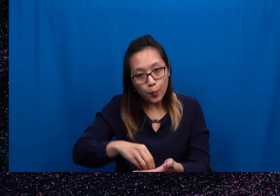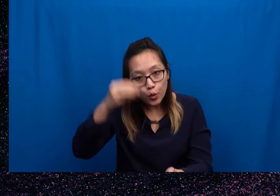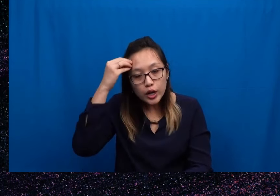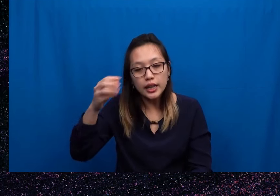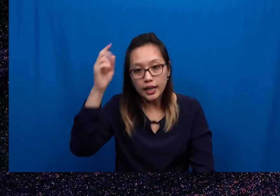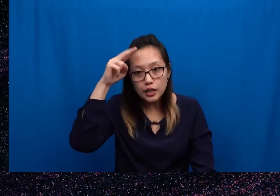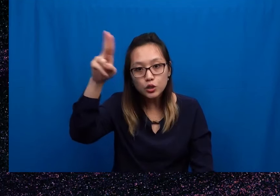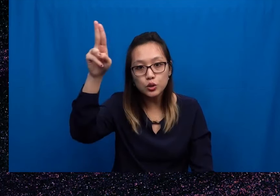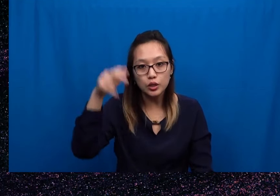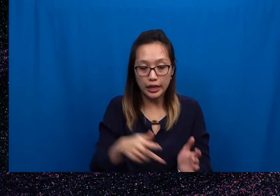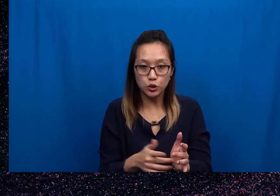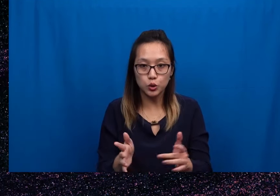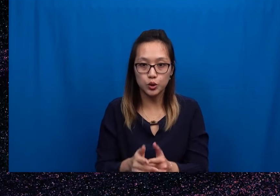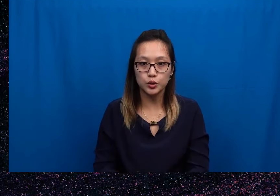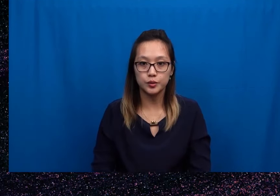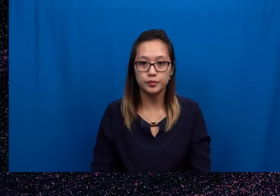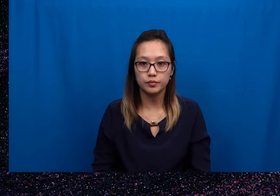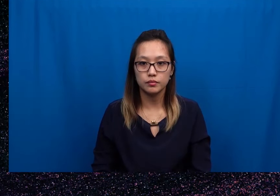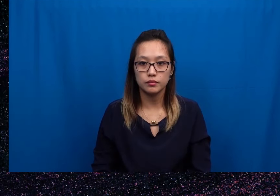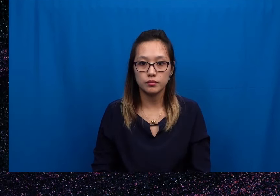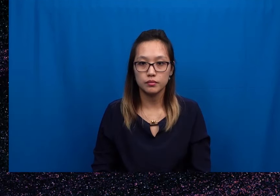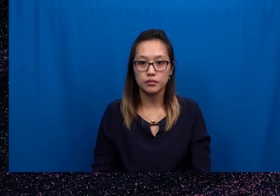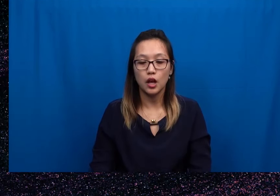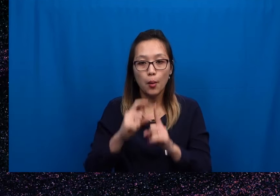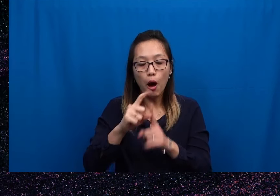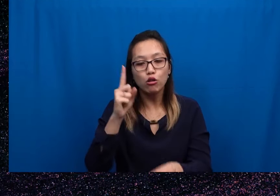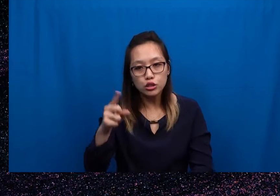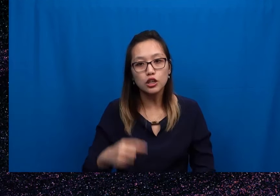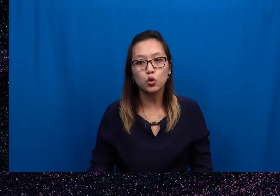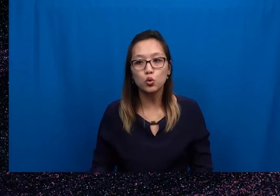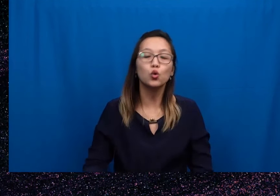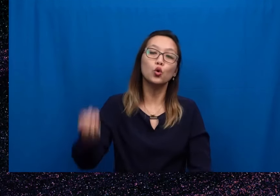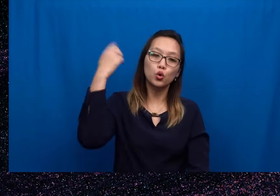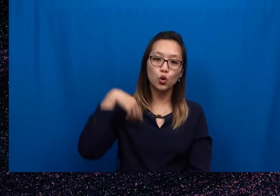bernama Saulus. Siapakah Saulus? Dia adalah